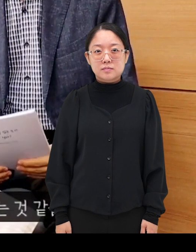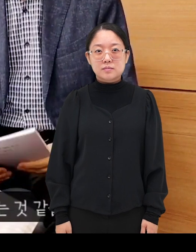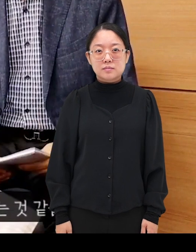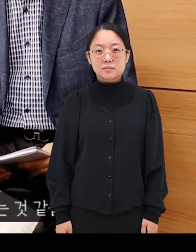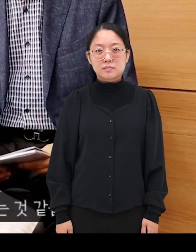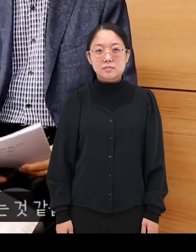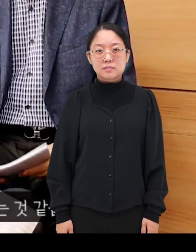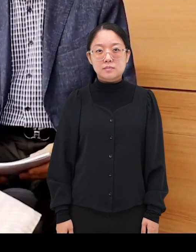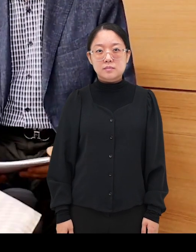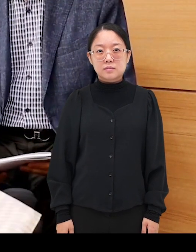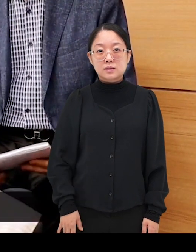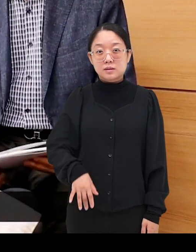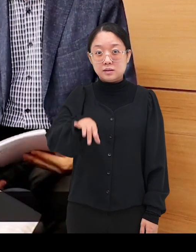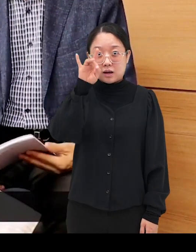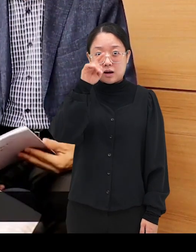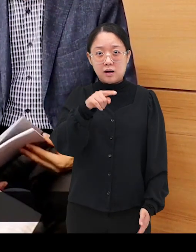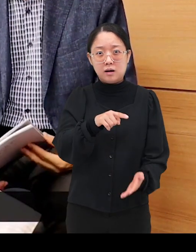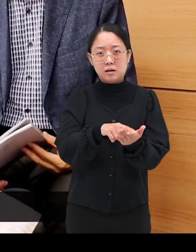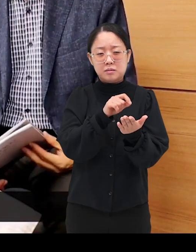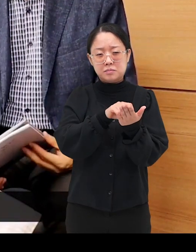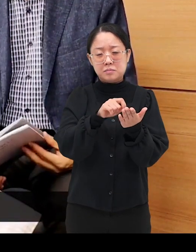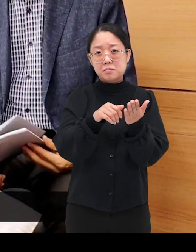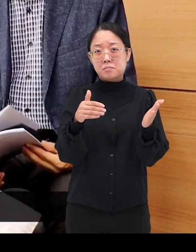같습니다. 일단은